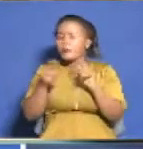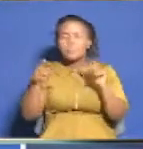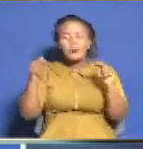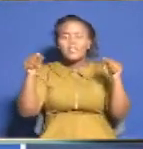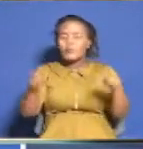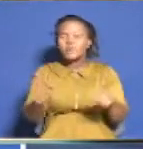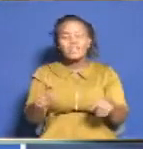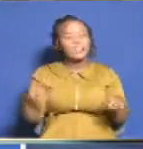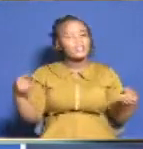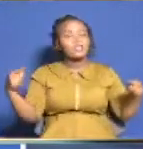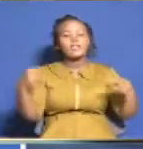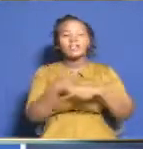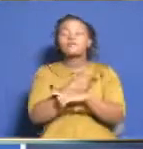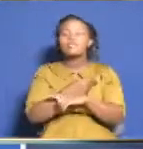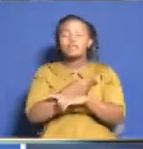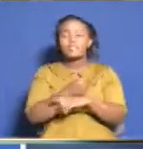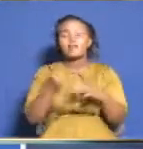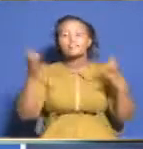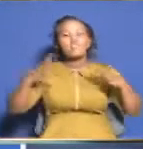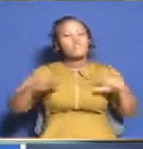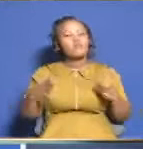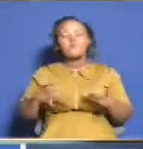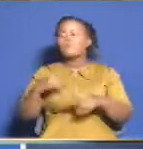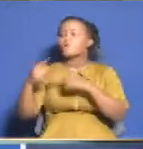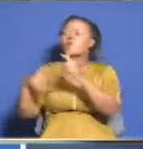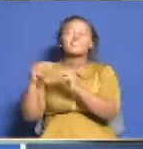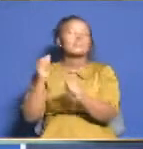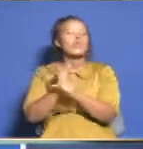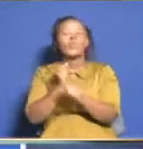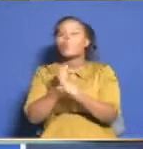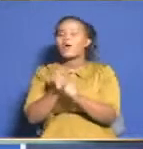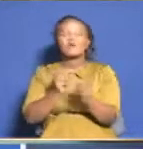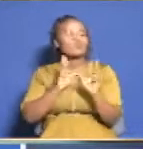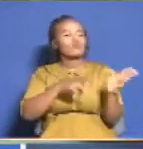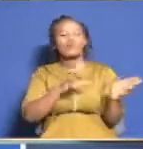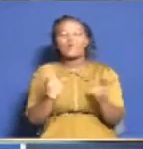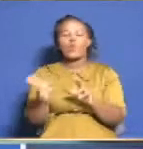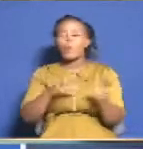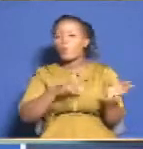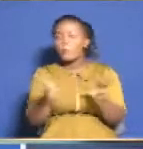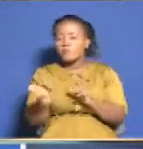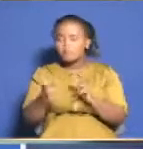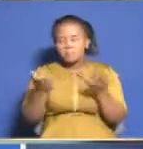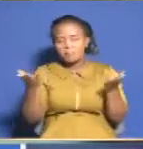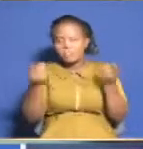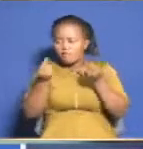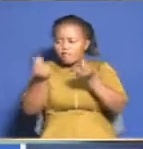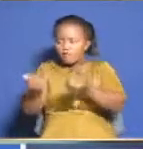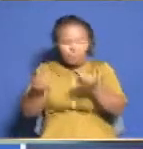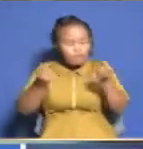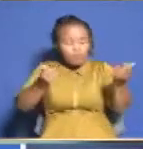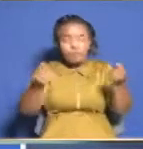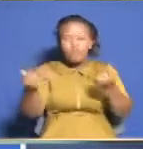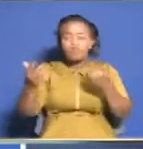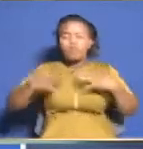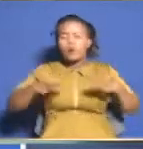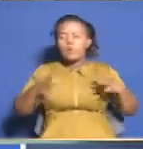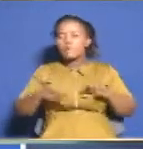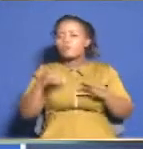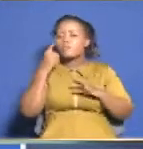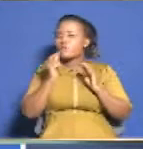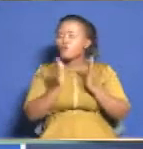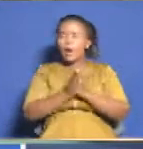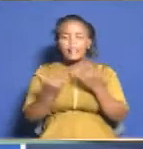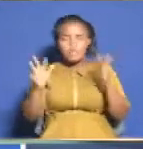tofauti leo wakati wakazi walipoendelea na shughuli zao za kawaida. Ni wakazi wachache tu walioonekana